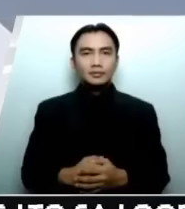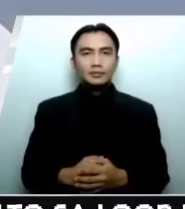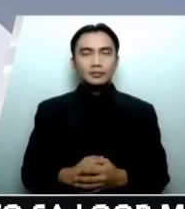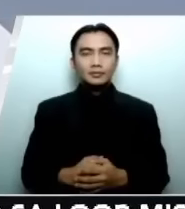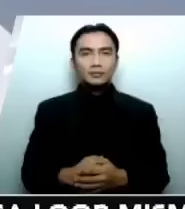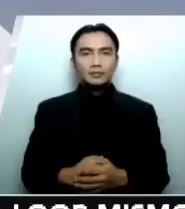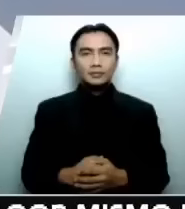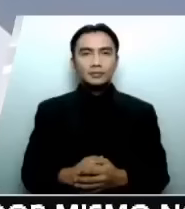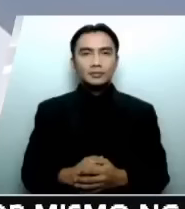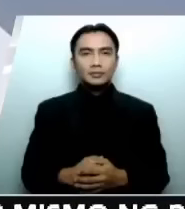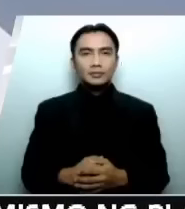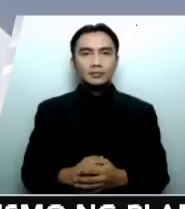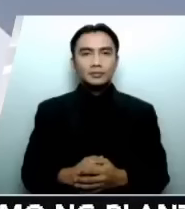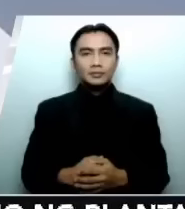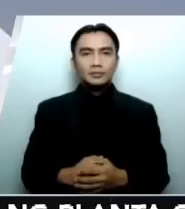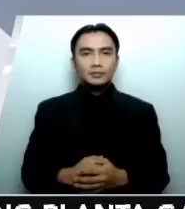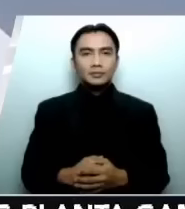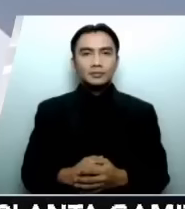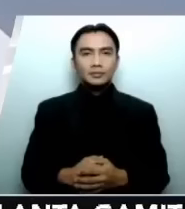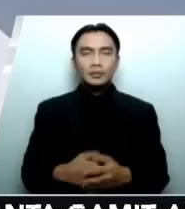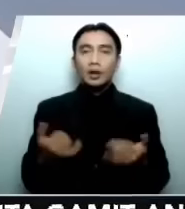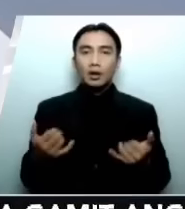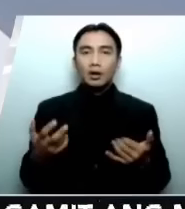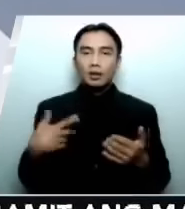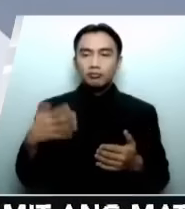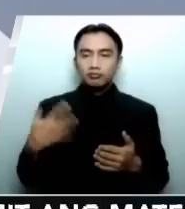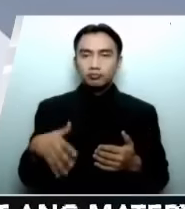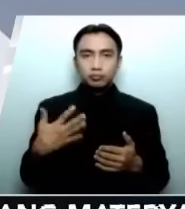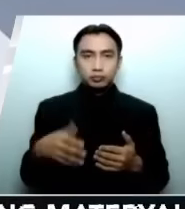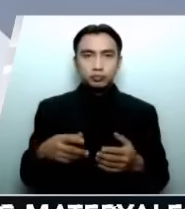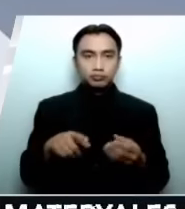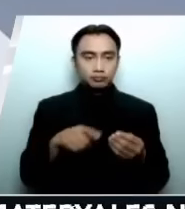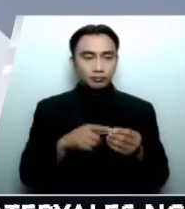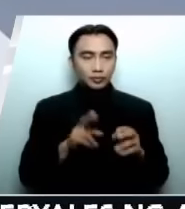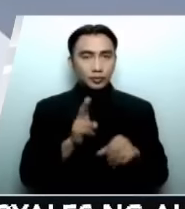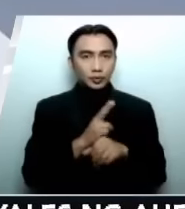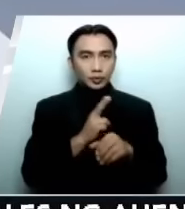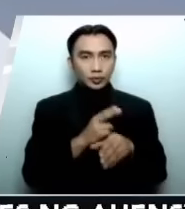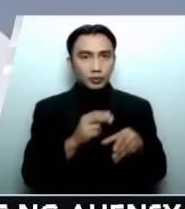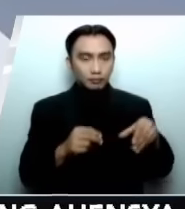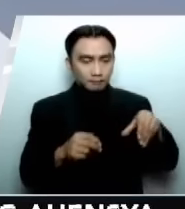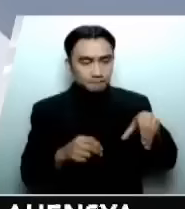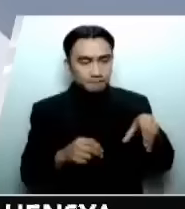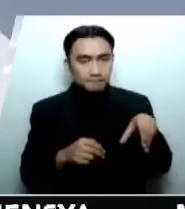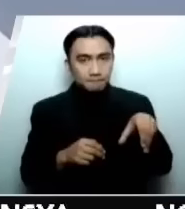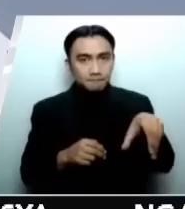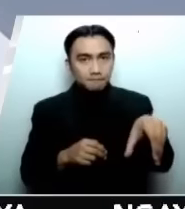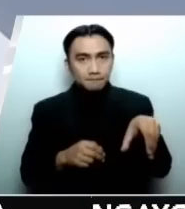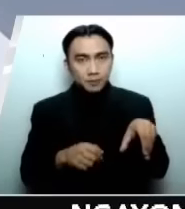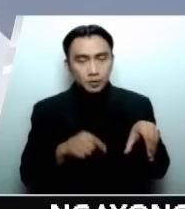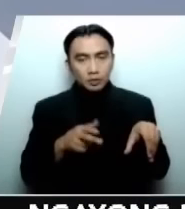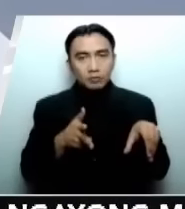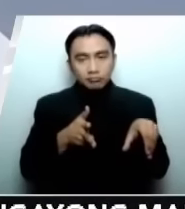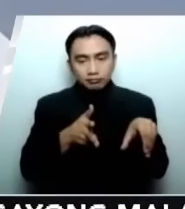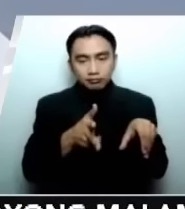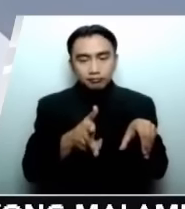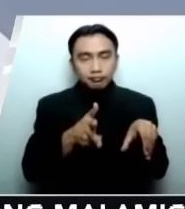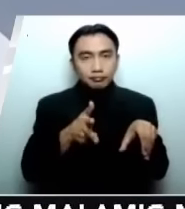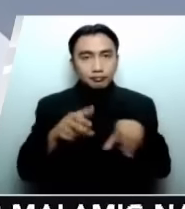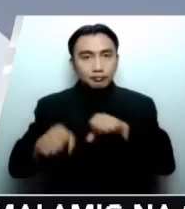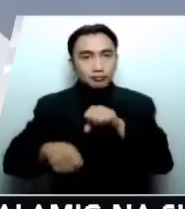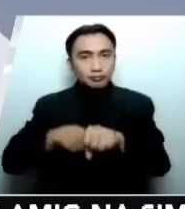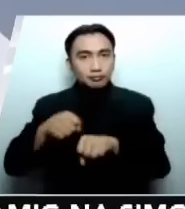Barrier na concrete plant boxes ang tugon ng Quezon City LGU para sa mas ligtas na bike lanes at kahit papano'y